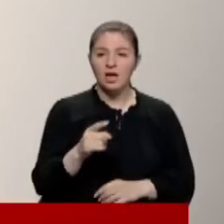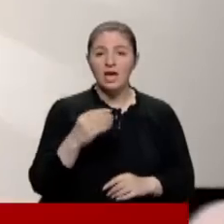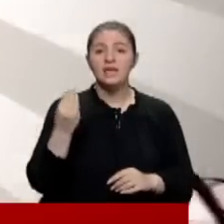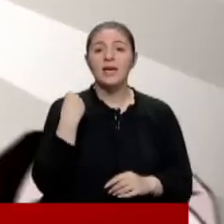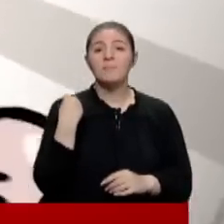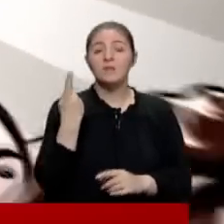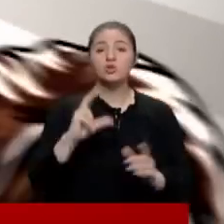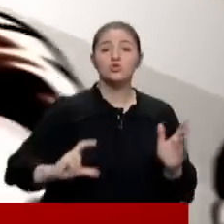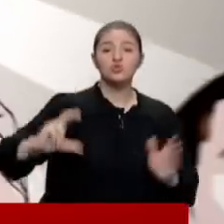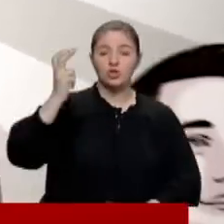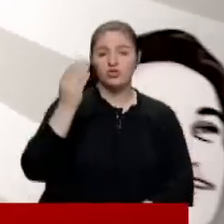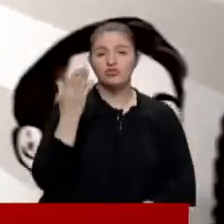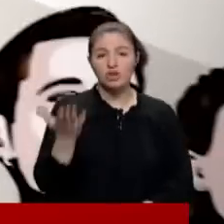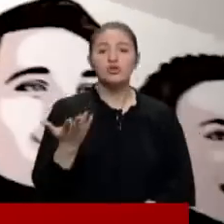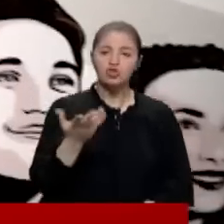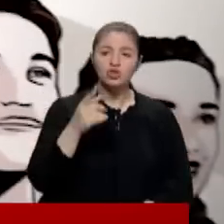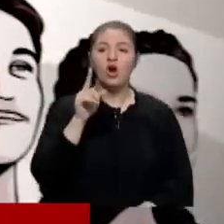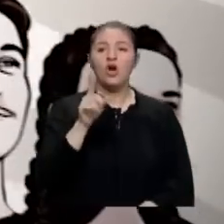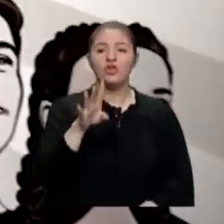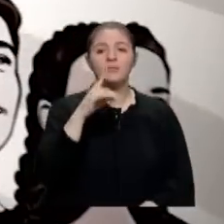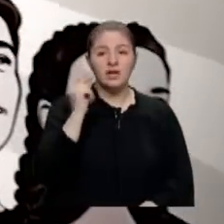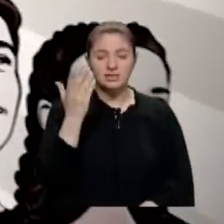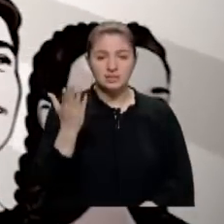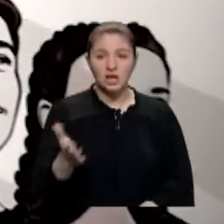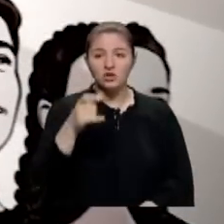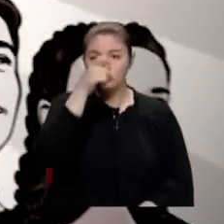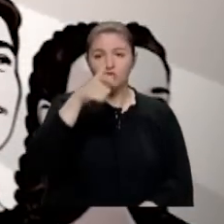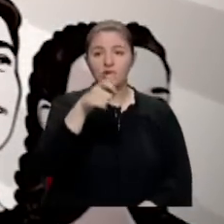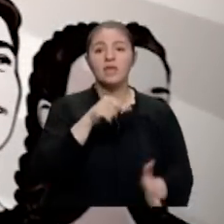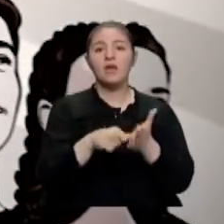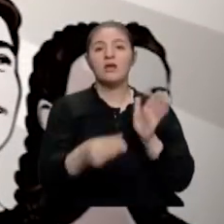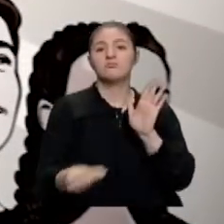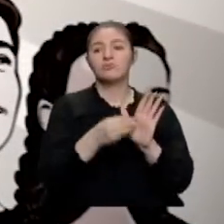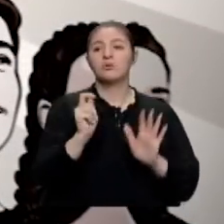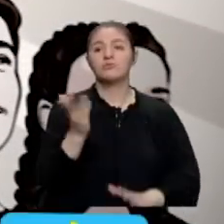Yepyeni bir güneş doğacak. Çünkü 14 Mayıs'ta Türkiye tarih yazacak.